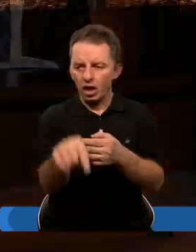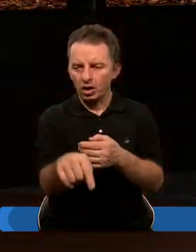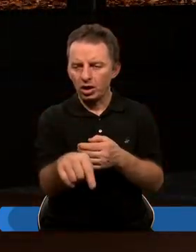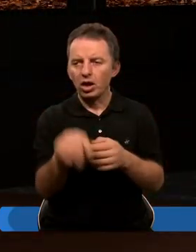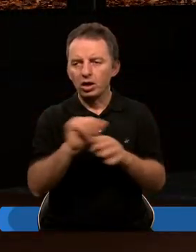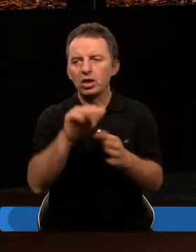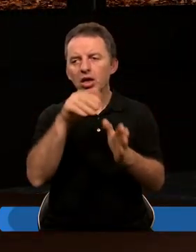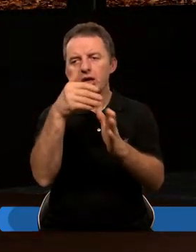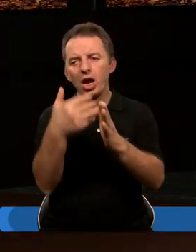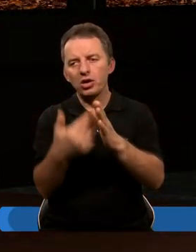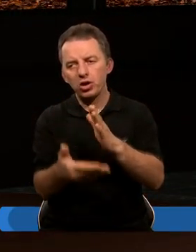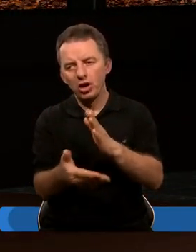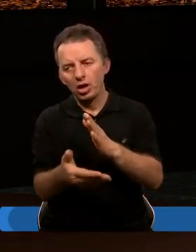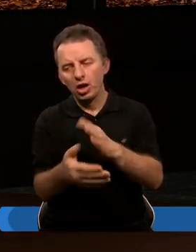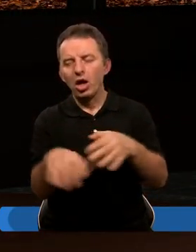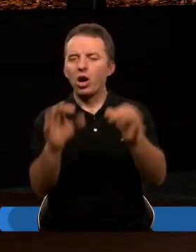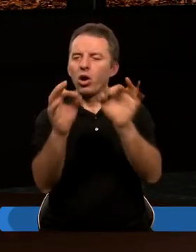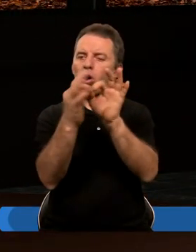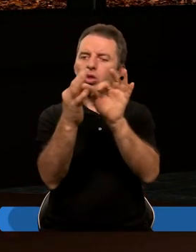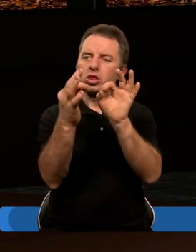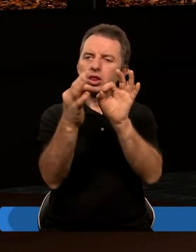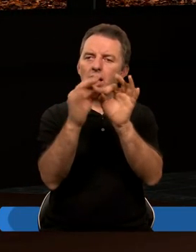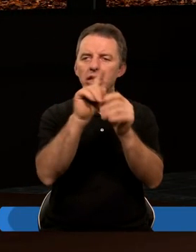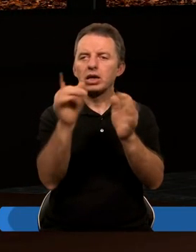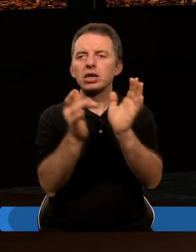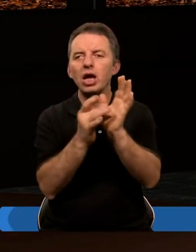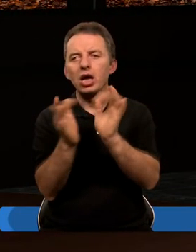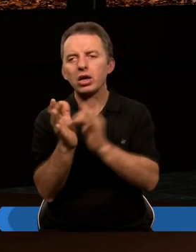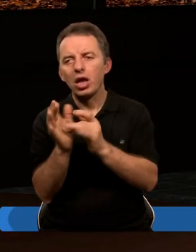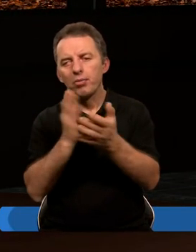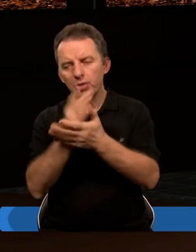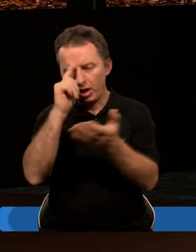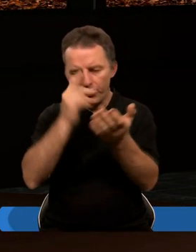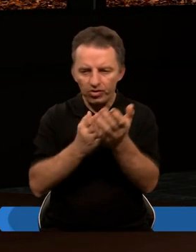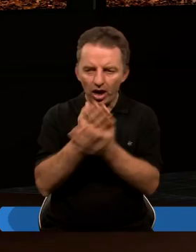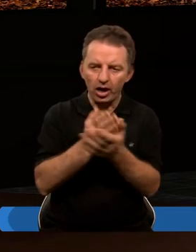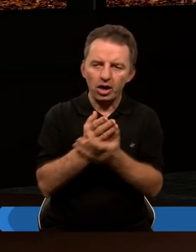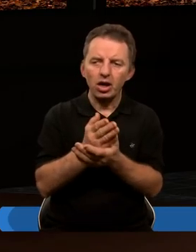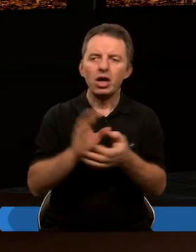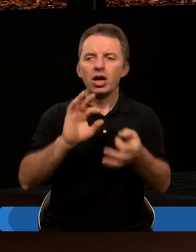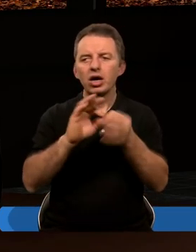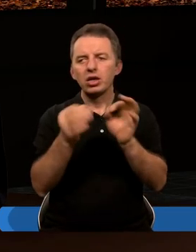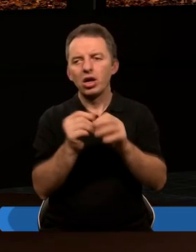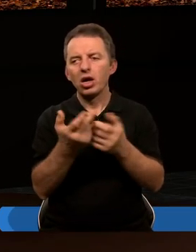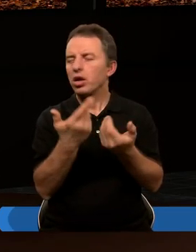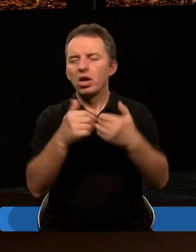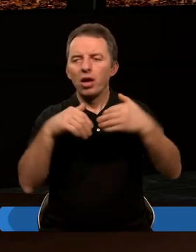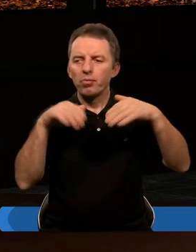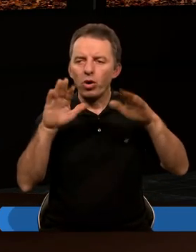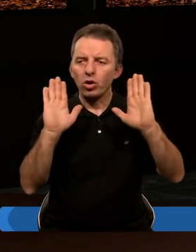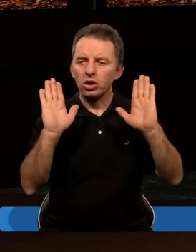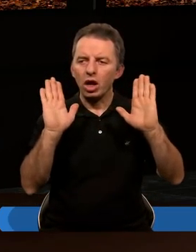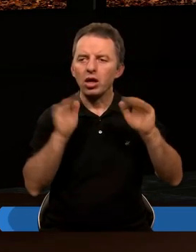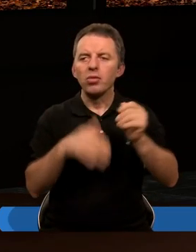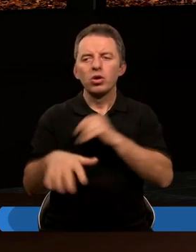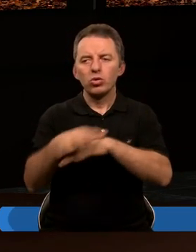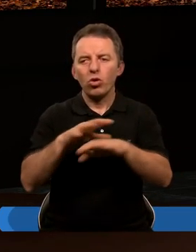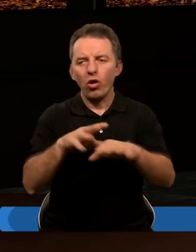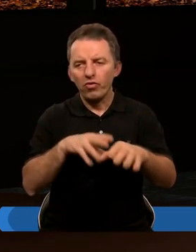gdy tracimy kontakt z Jezusem przez wiarę, gdy nie poddajemy się